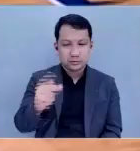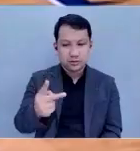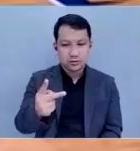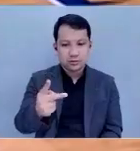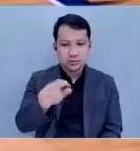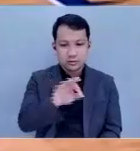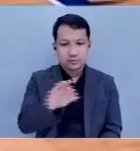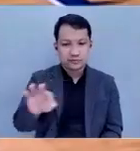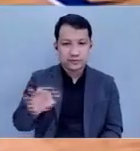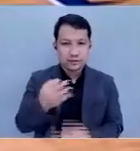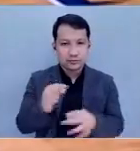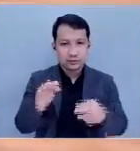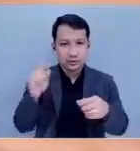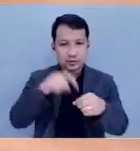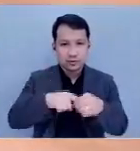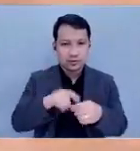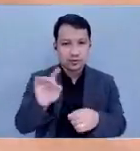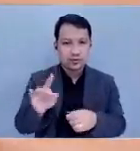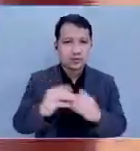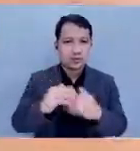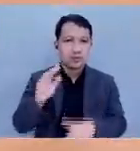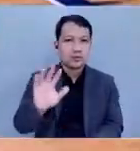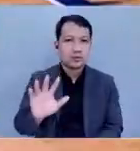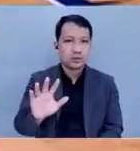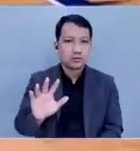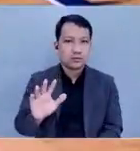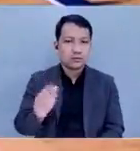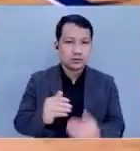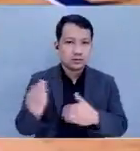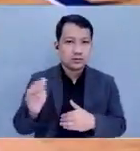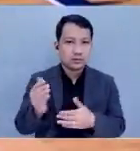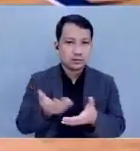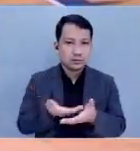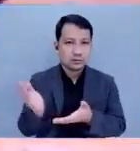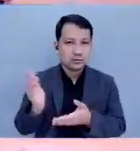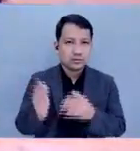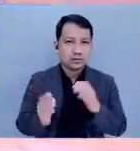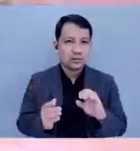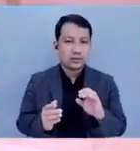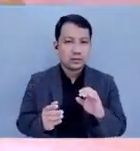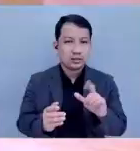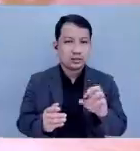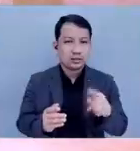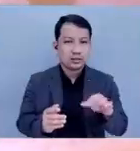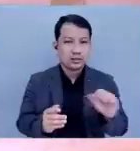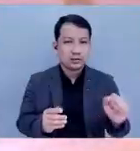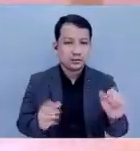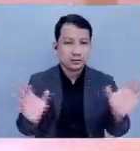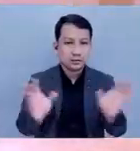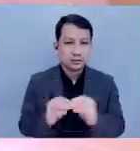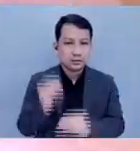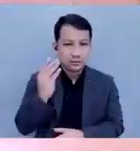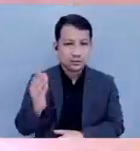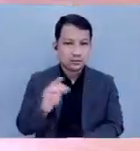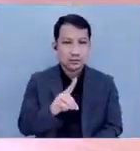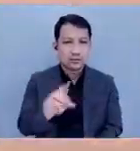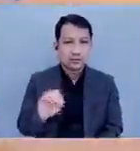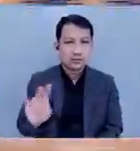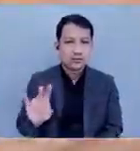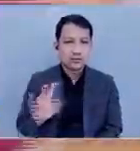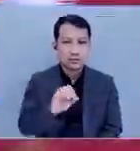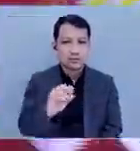18 seconds para maging lima ang lamang at tuluyang maitaboy ang Elasto Painters. Final score,